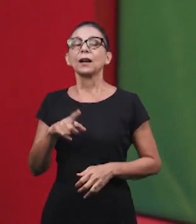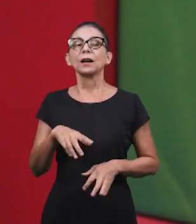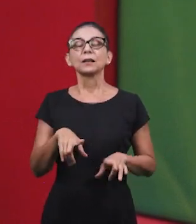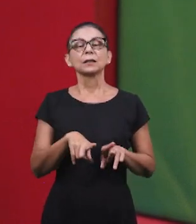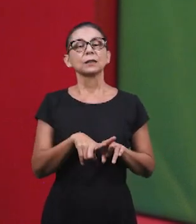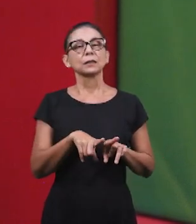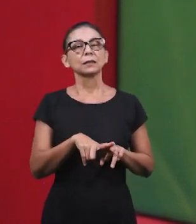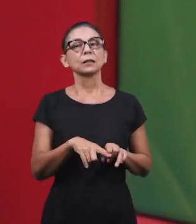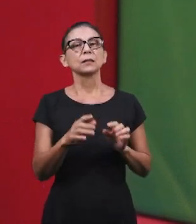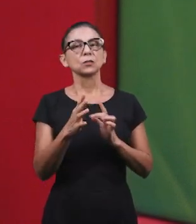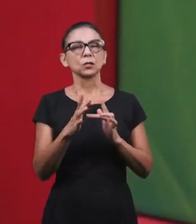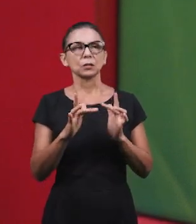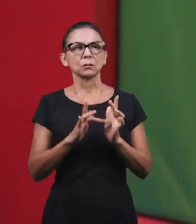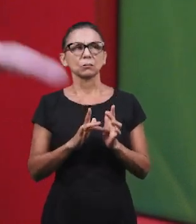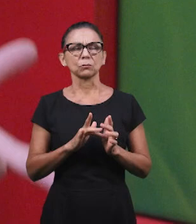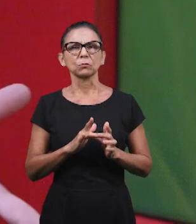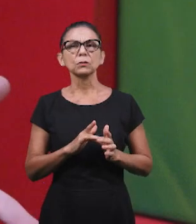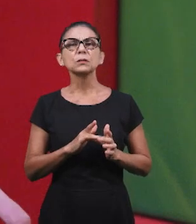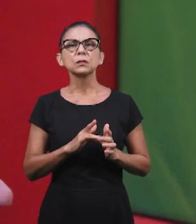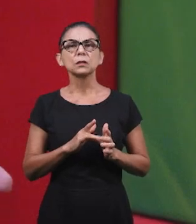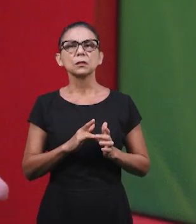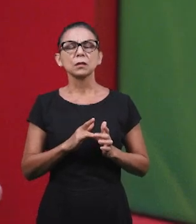donc tout ce prix a été payé.